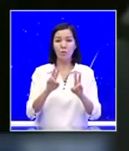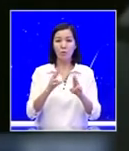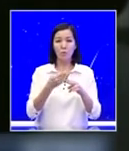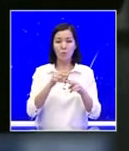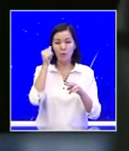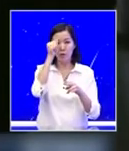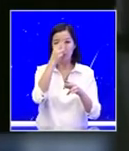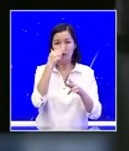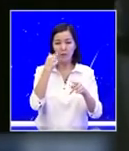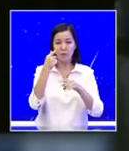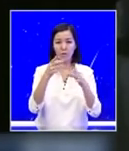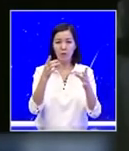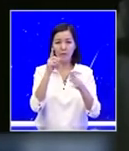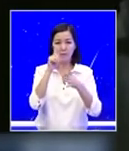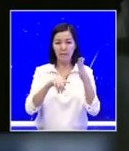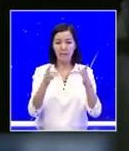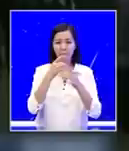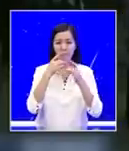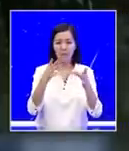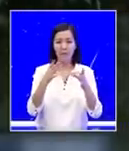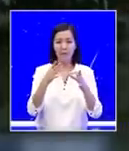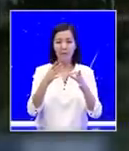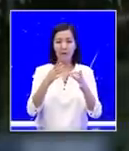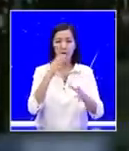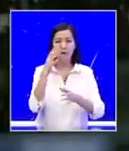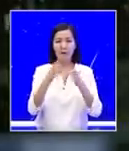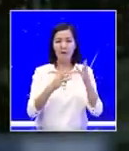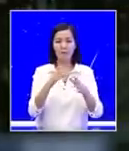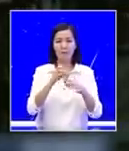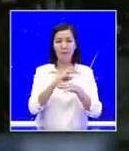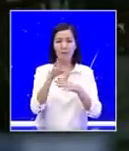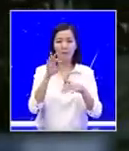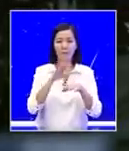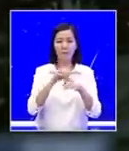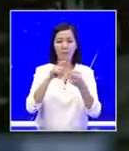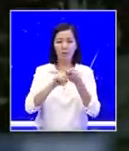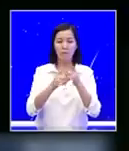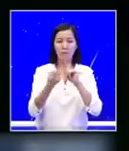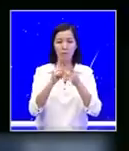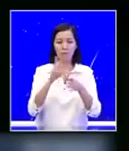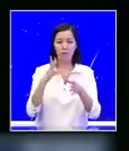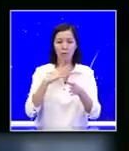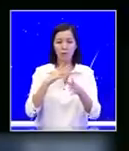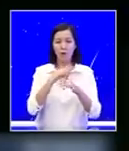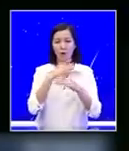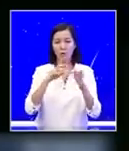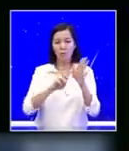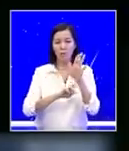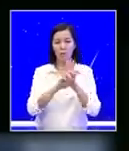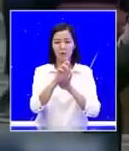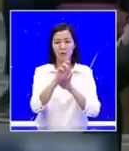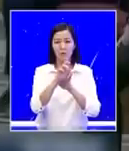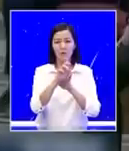жылы дәстүрлі әрі діни мирамдарды тойлау рәсімі әлемдік пандемияға байланысты өзгеріске ұшырады. Көптеген шіркеулер